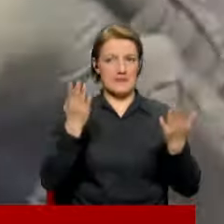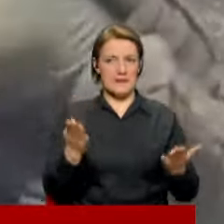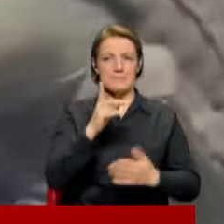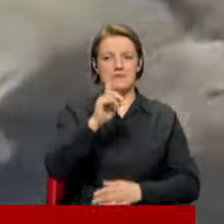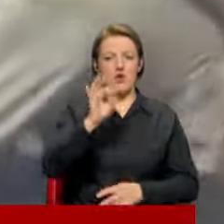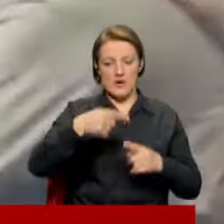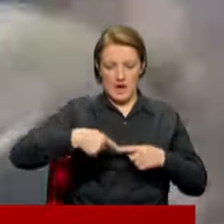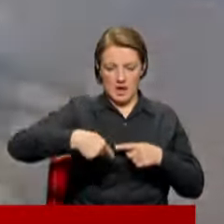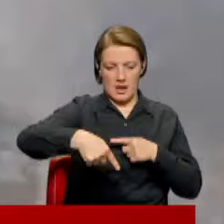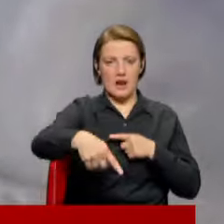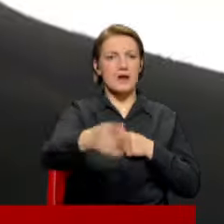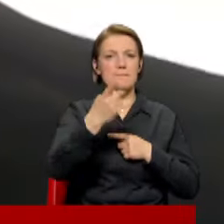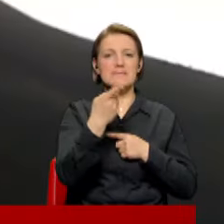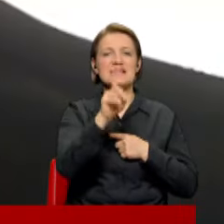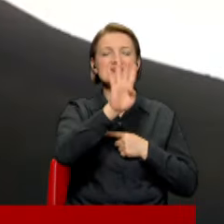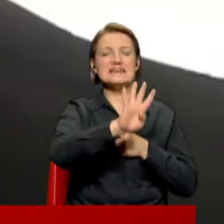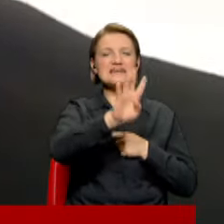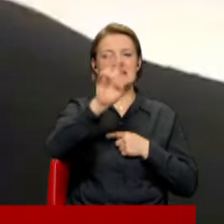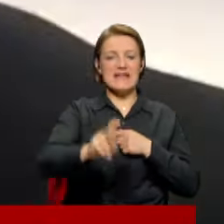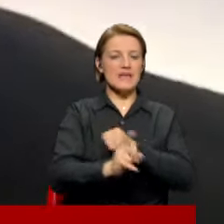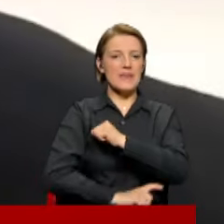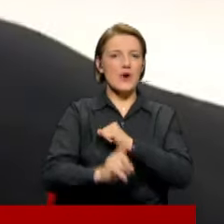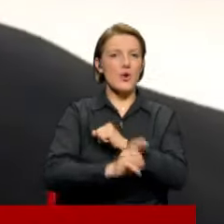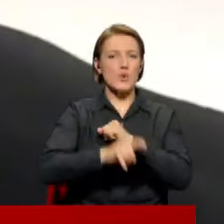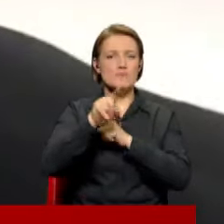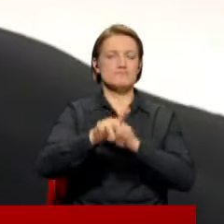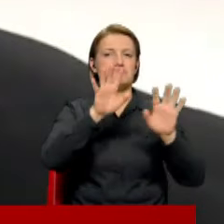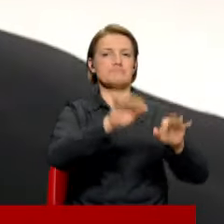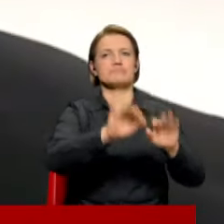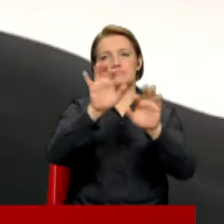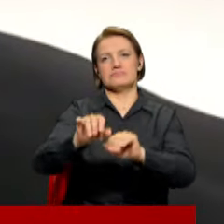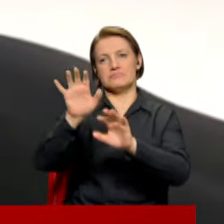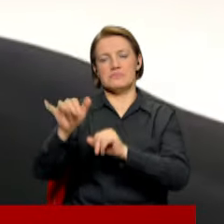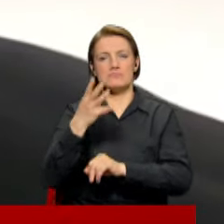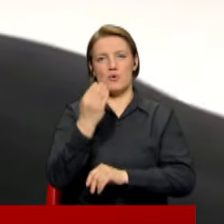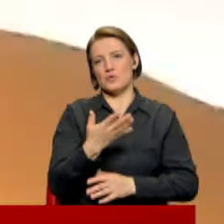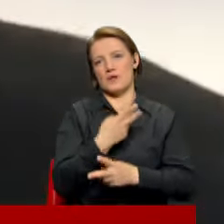1 Ocak'tan bugüne 1048 teröristin etkisiz hale getirildiği açıklandı.